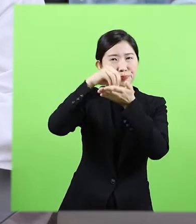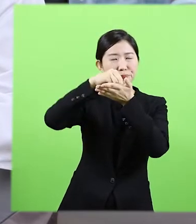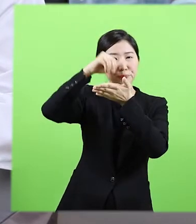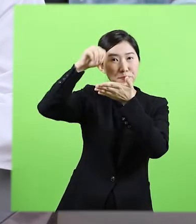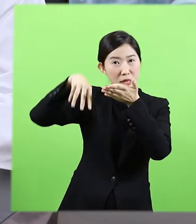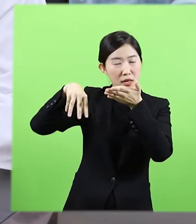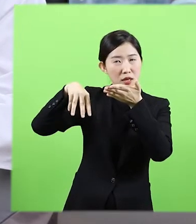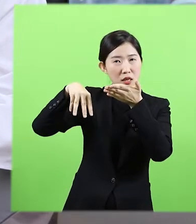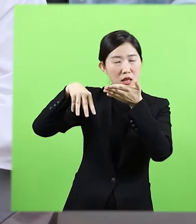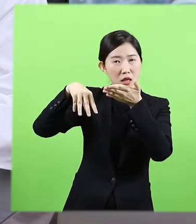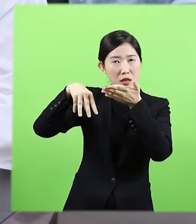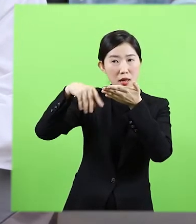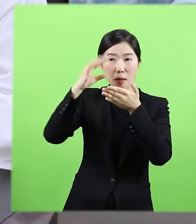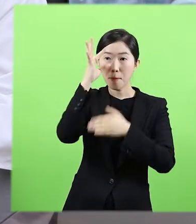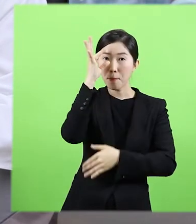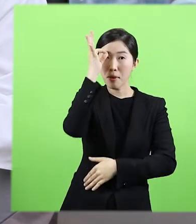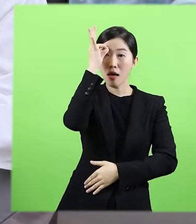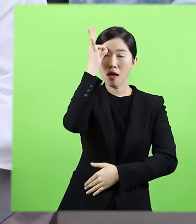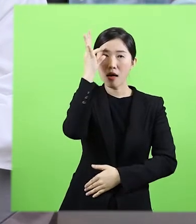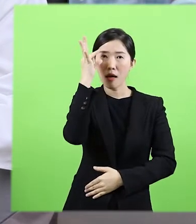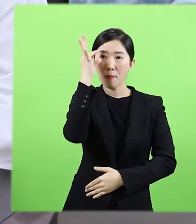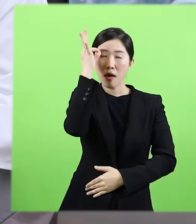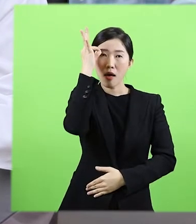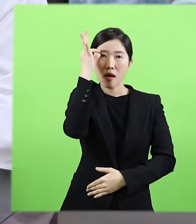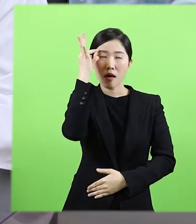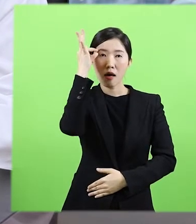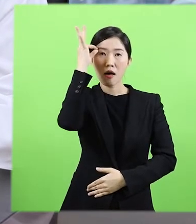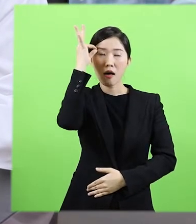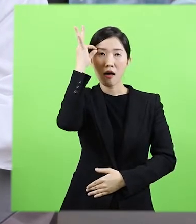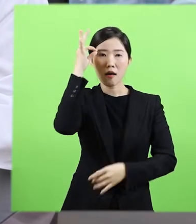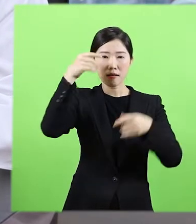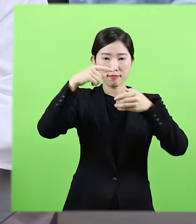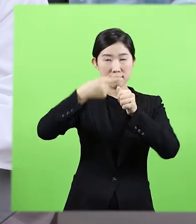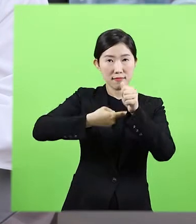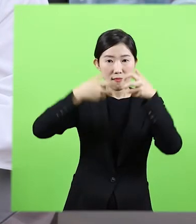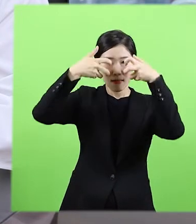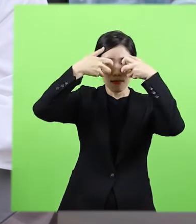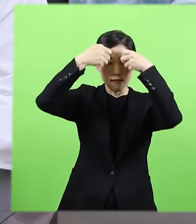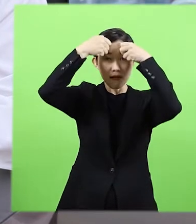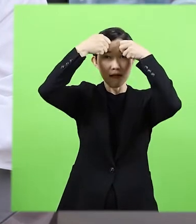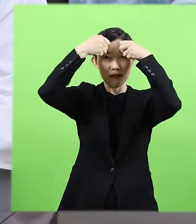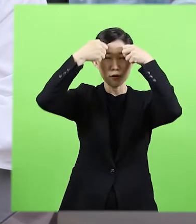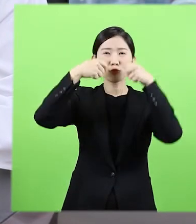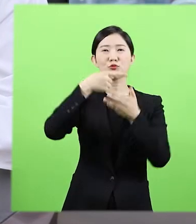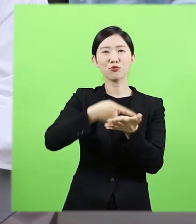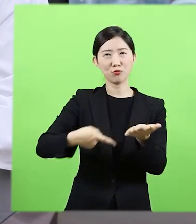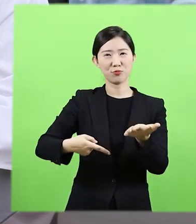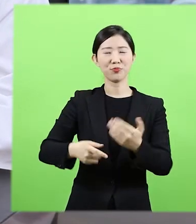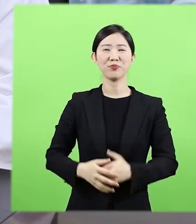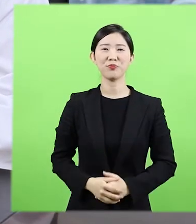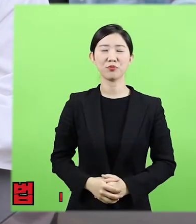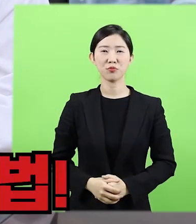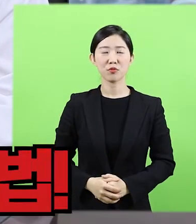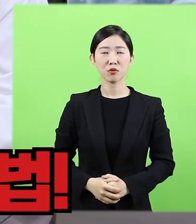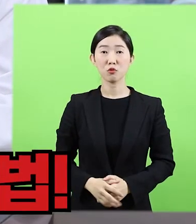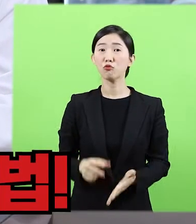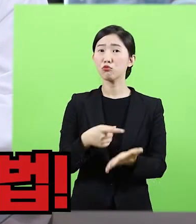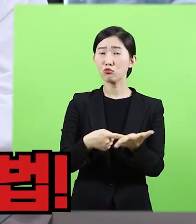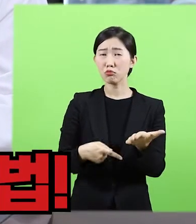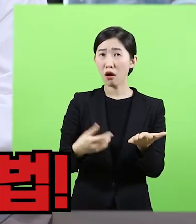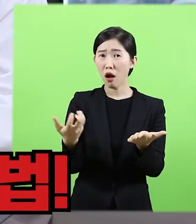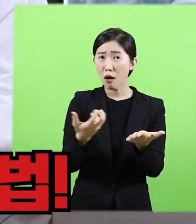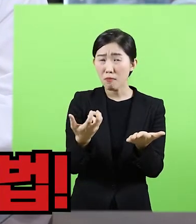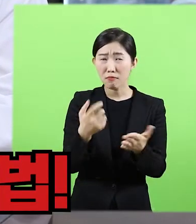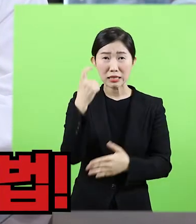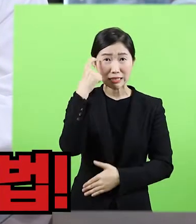없애놓고 밑에 있는 피부하고 근육을 눈썹 밑으로 위로 당겨서 꼬매는 수술입니다. 수술이 굉장히